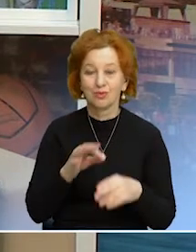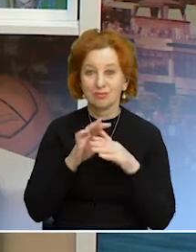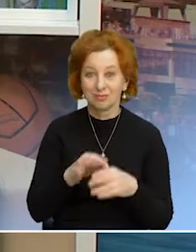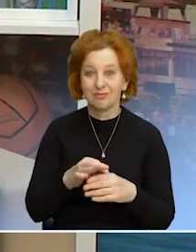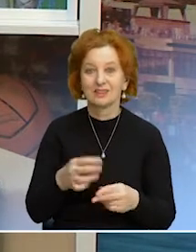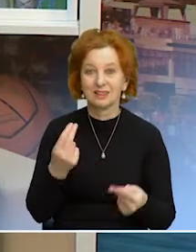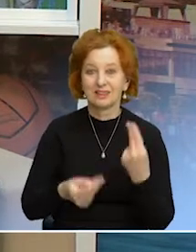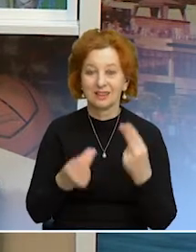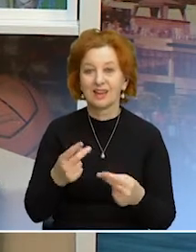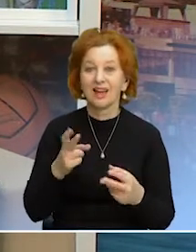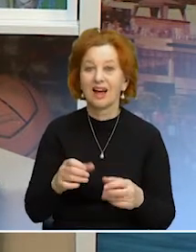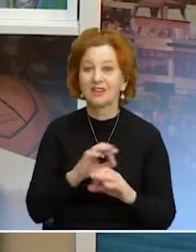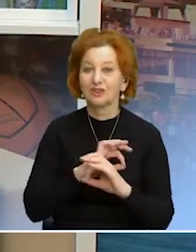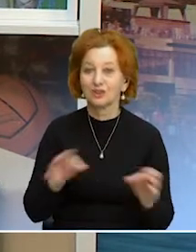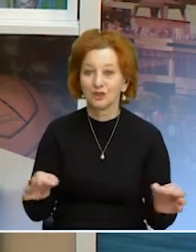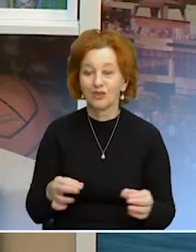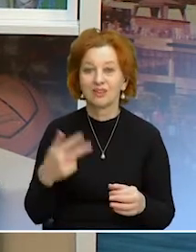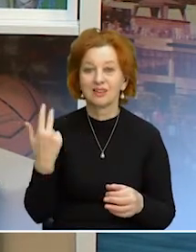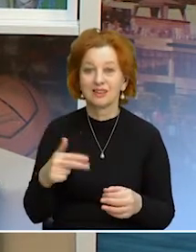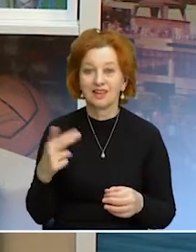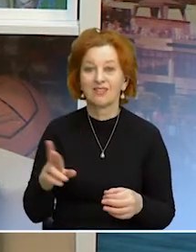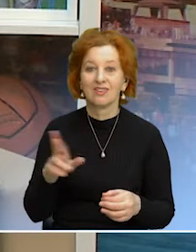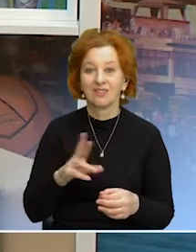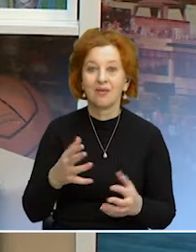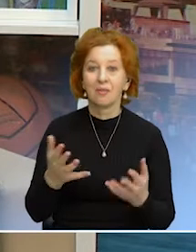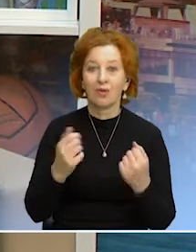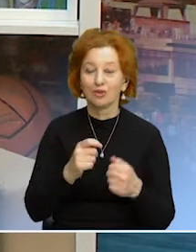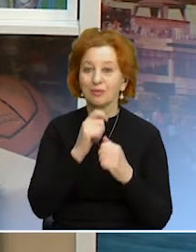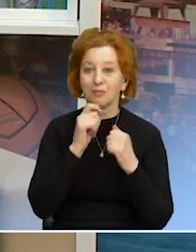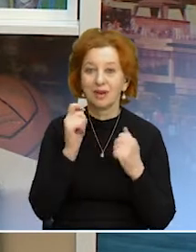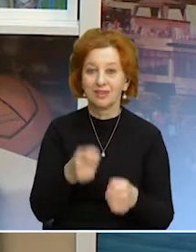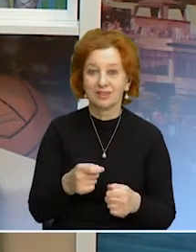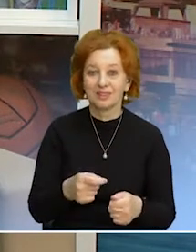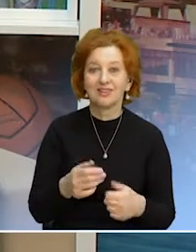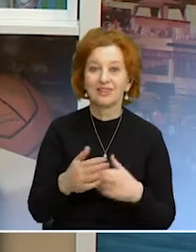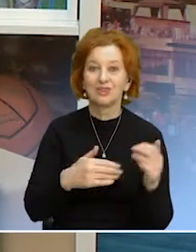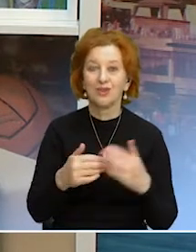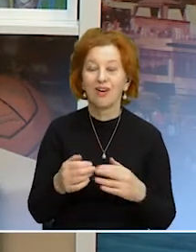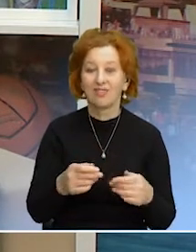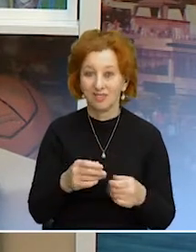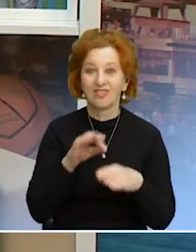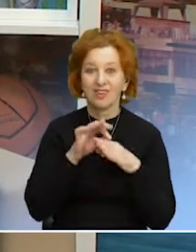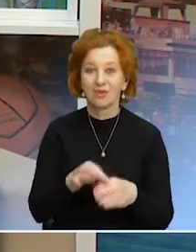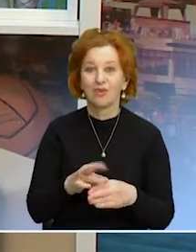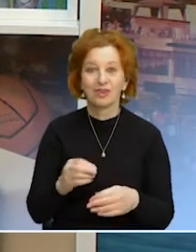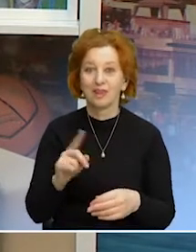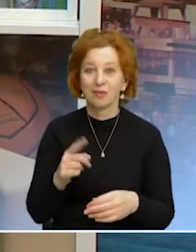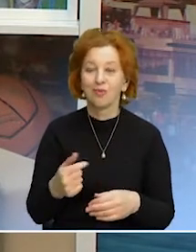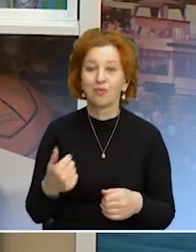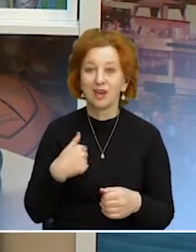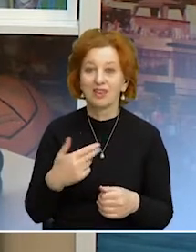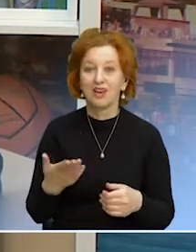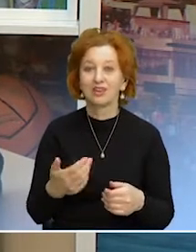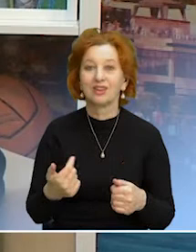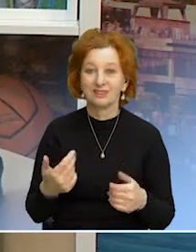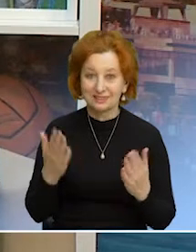не менее серьезных девчонок. Представляете, как здорово 30 января получить подарок. из рук ведущих программ «Утро». Ну, не потому, что я нас